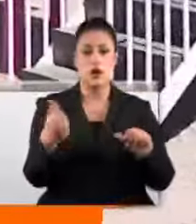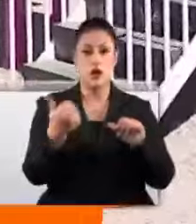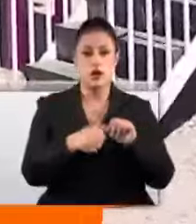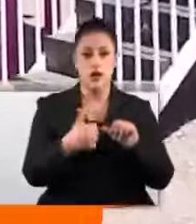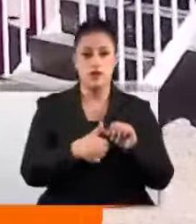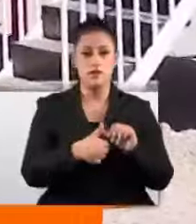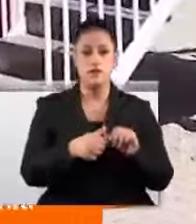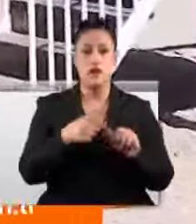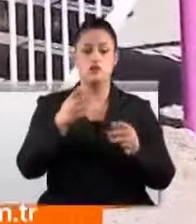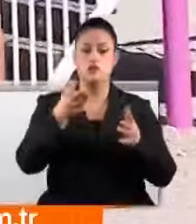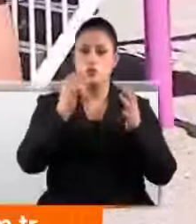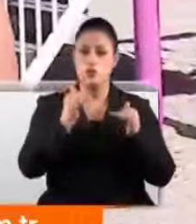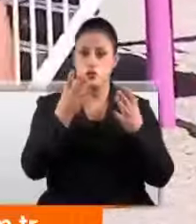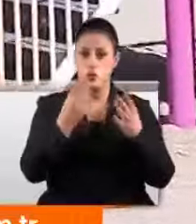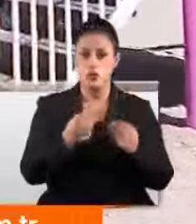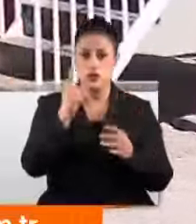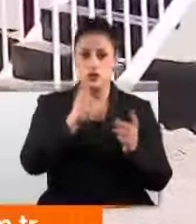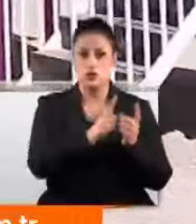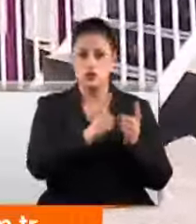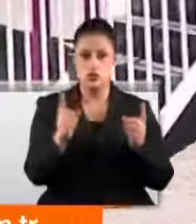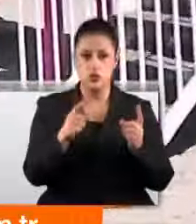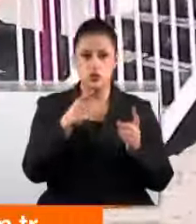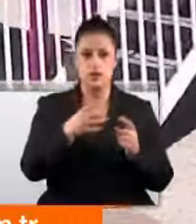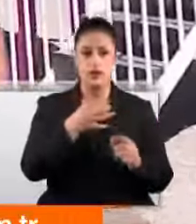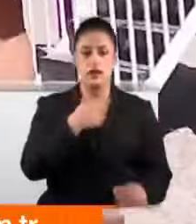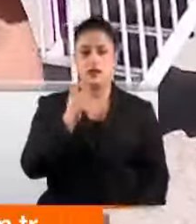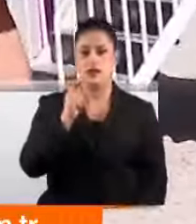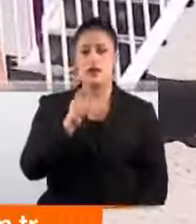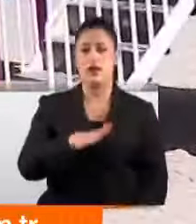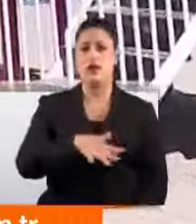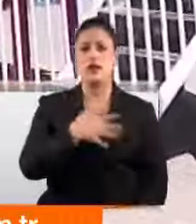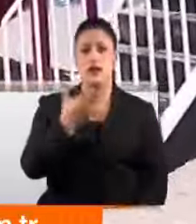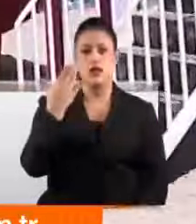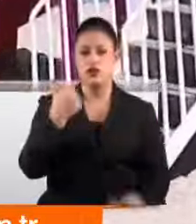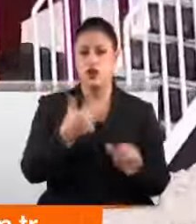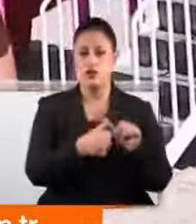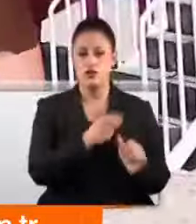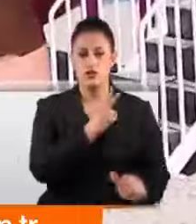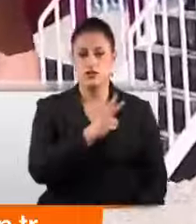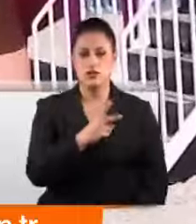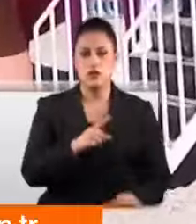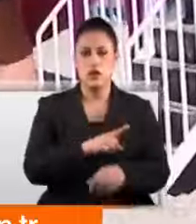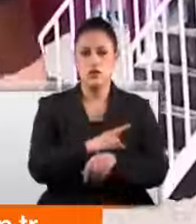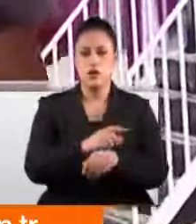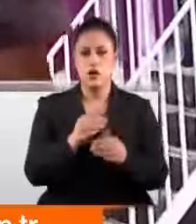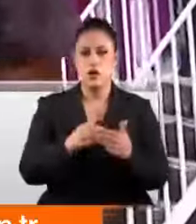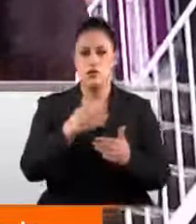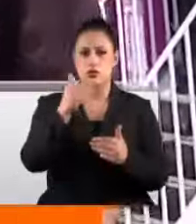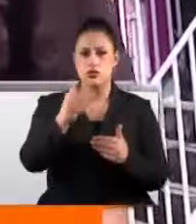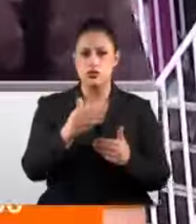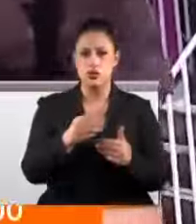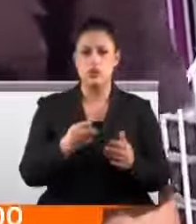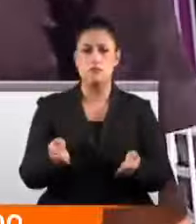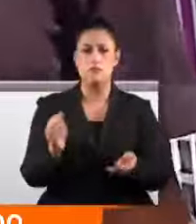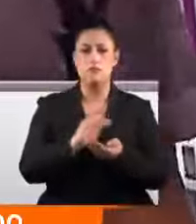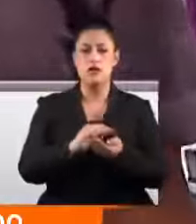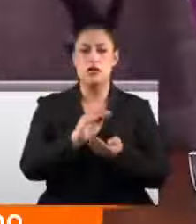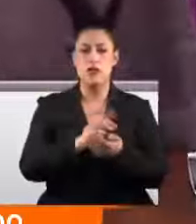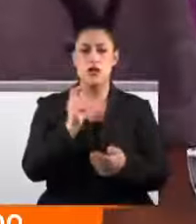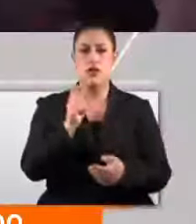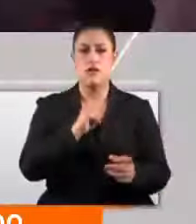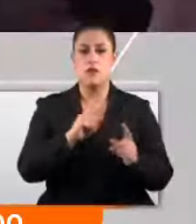Erdem'in kabusu oldu. İlk süreçte kendisinden nafaka talep etmeyen eski eşi aradan bir süre geçtikten sonra birikmiş nafaka